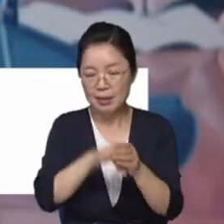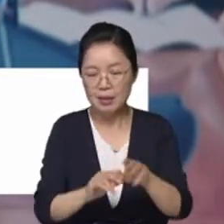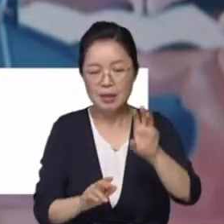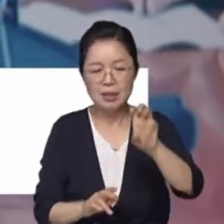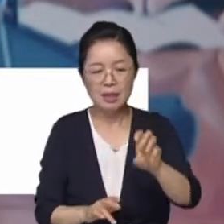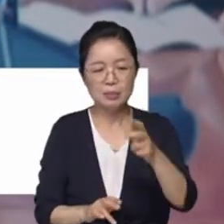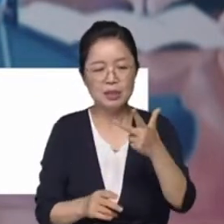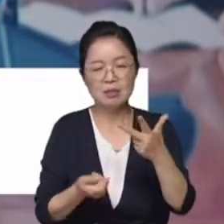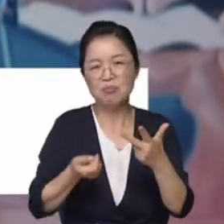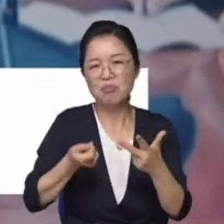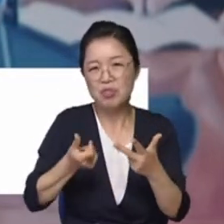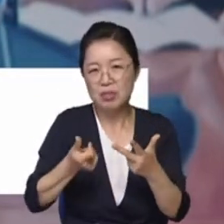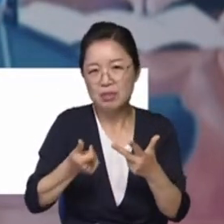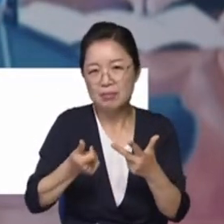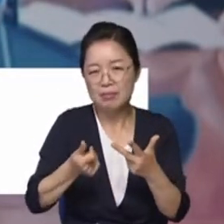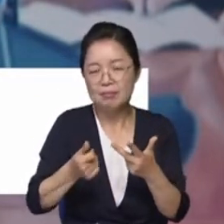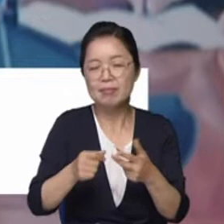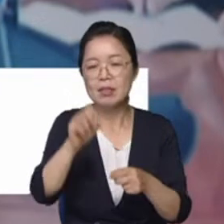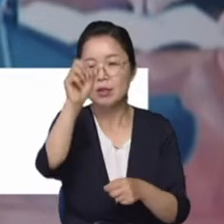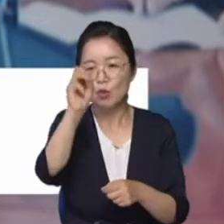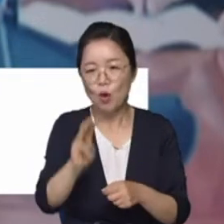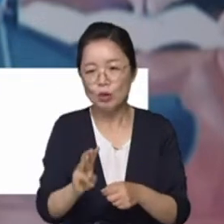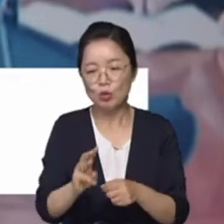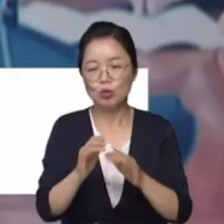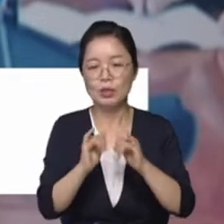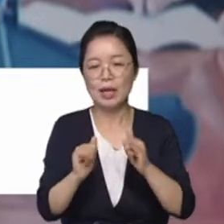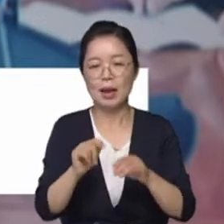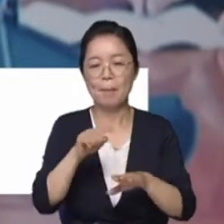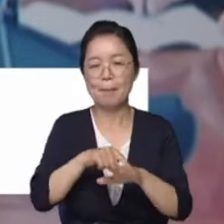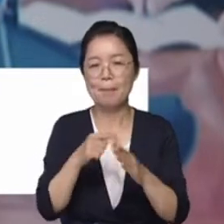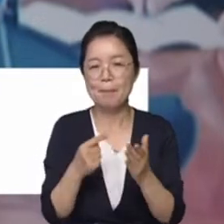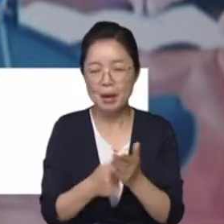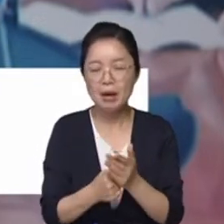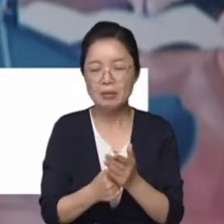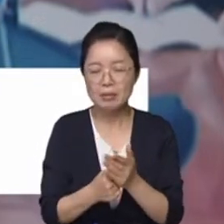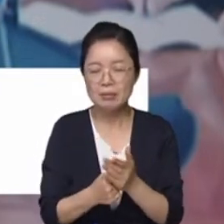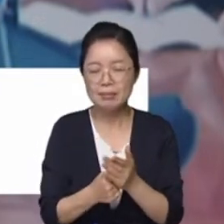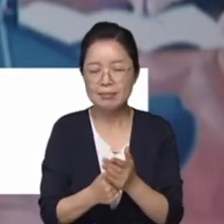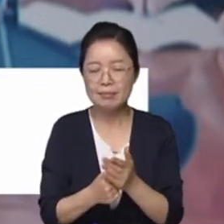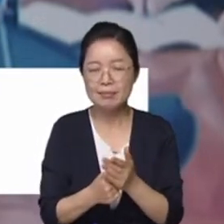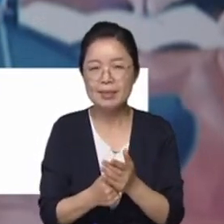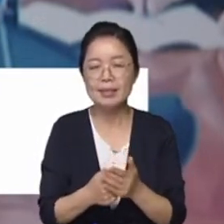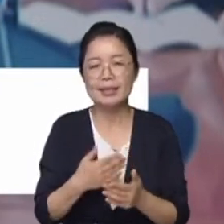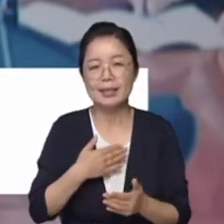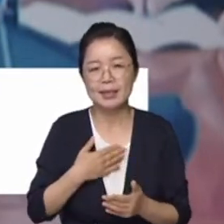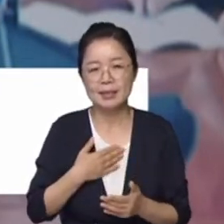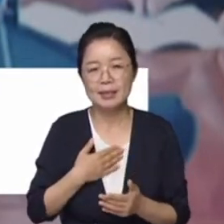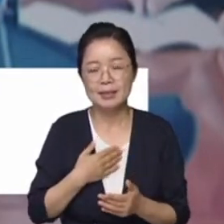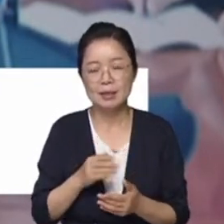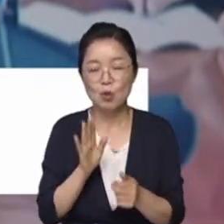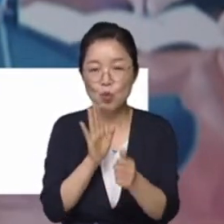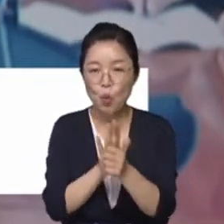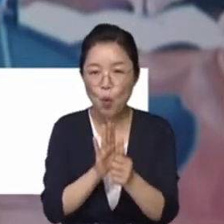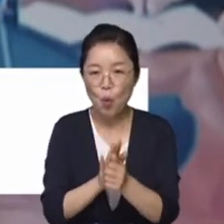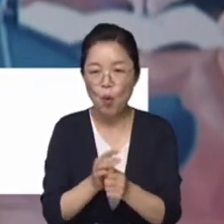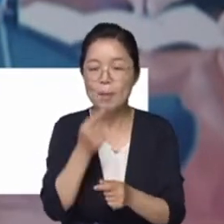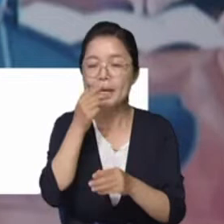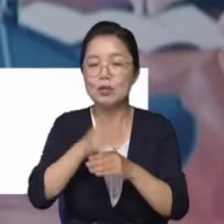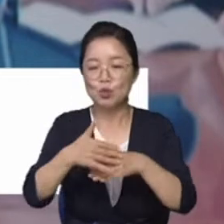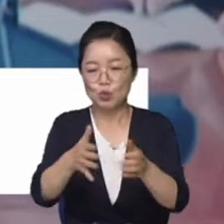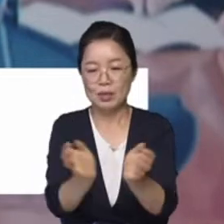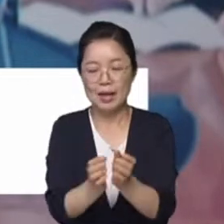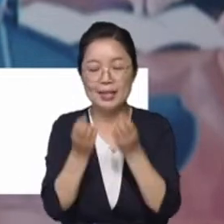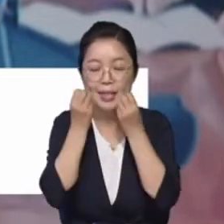37%밖에 투표하지 않은 광주의 마음을 제가 어떻게 다 헤아리겠습니까? 하지만 적어도 확실한 것은 민주당이 새롭게